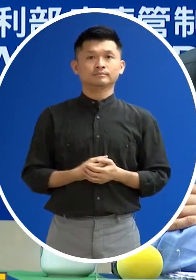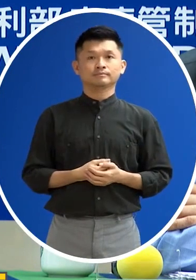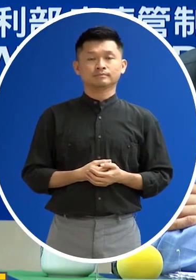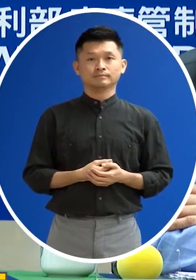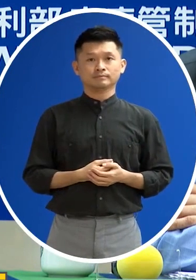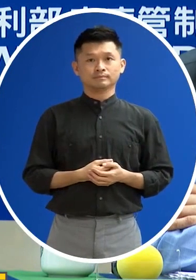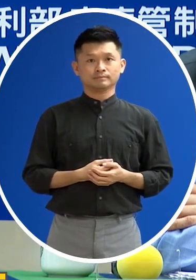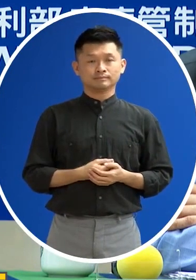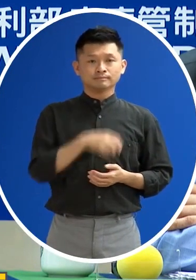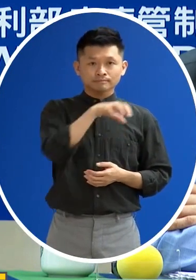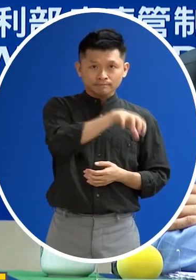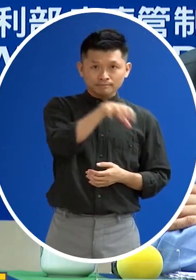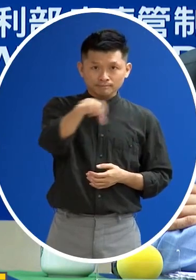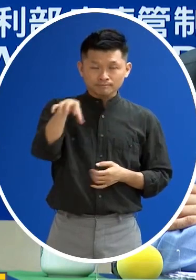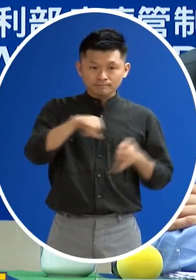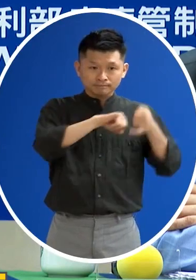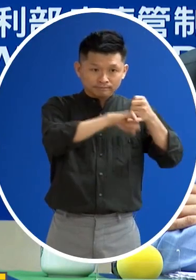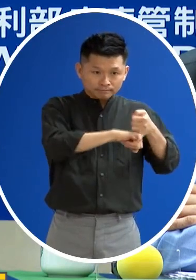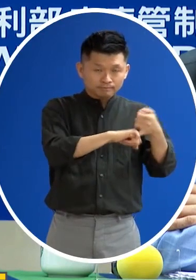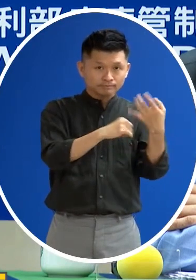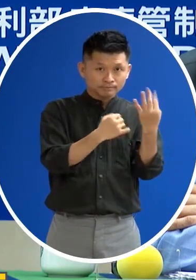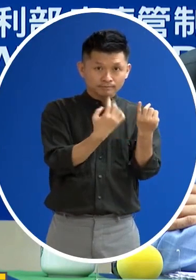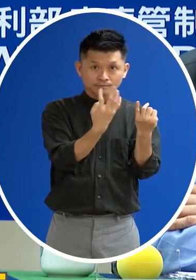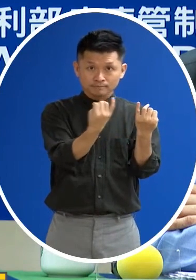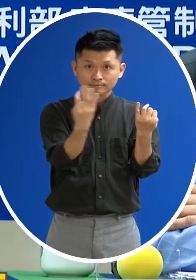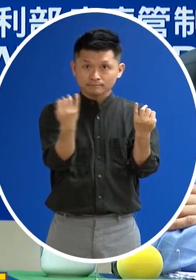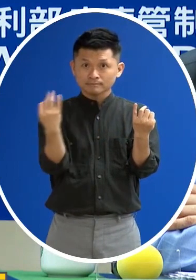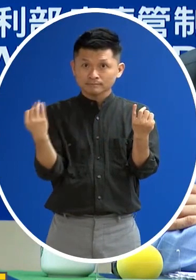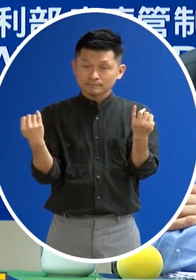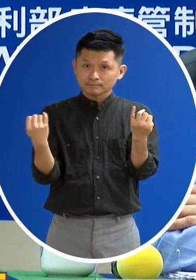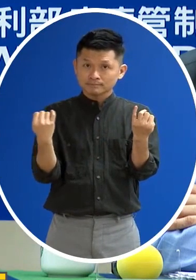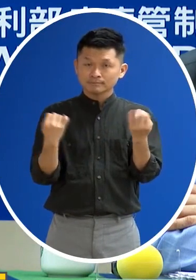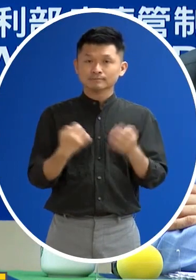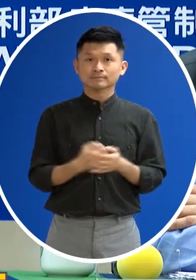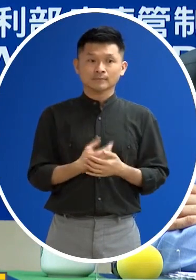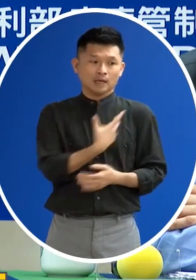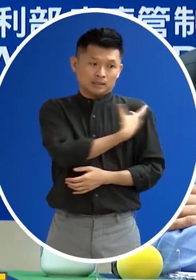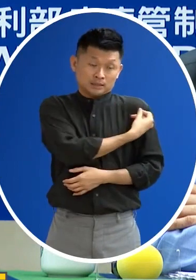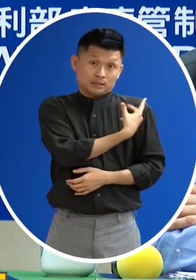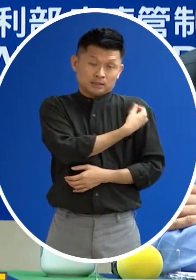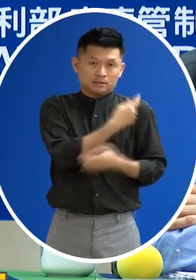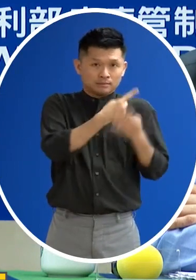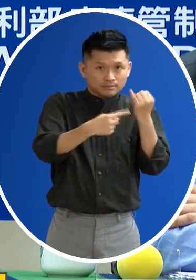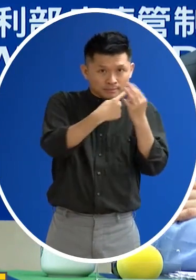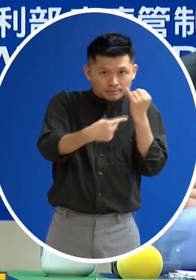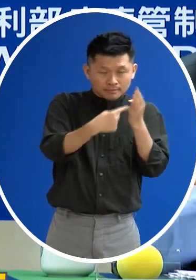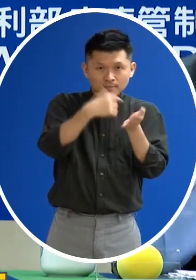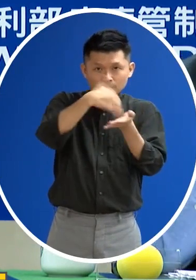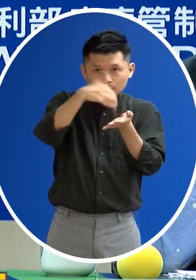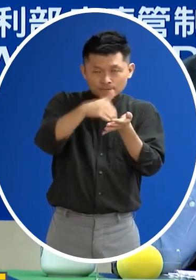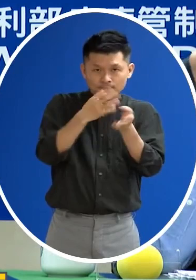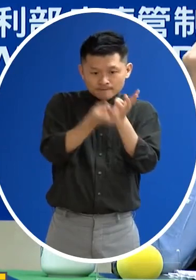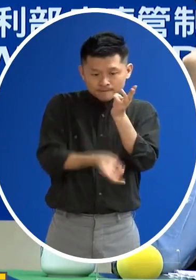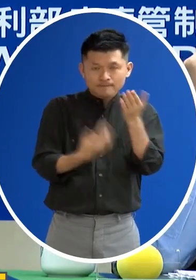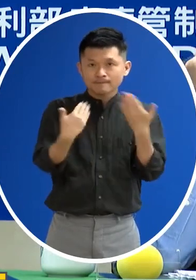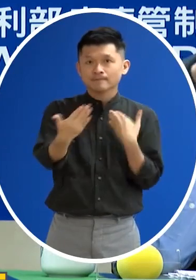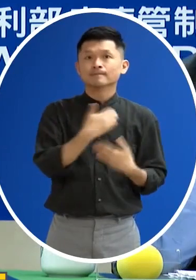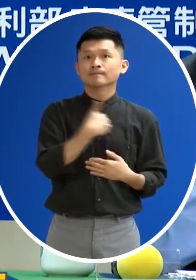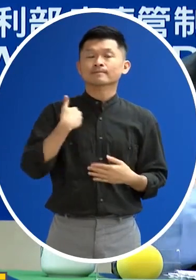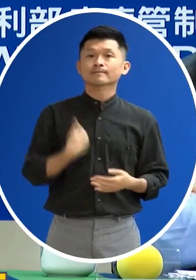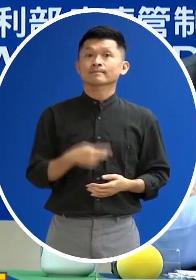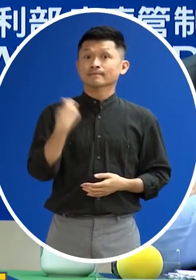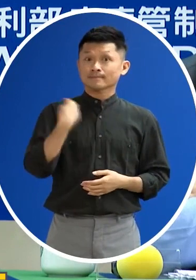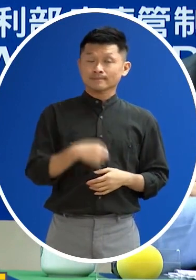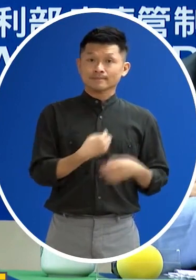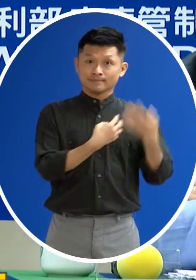个每一个地方预约的技术的计次了可以算得很清楚，然后照着这个